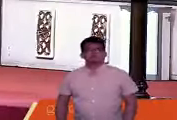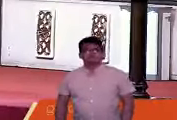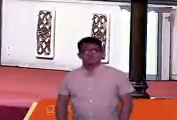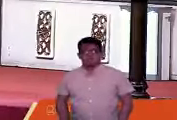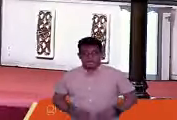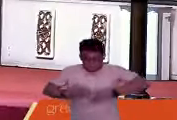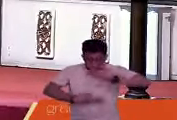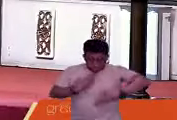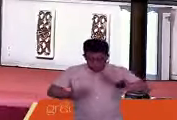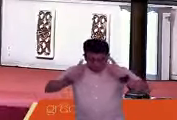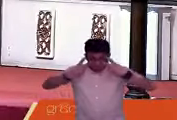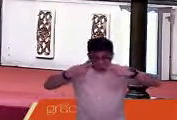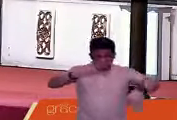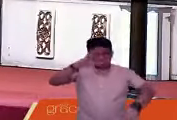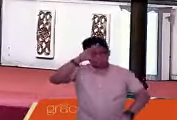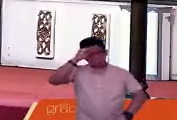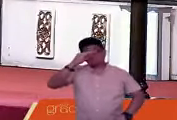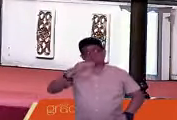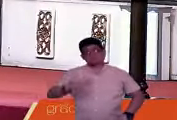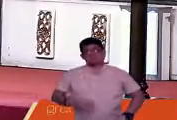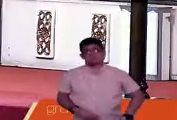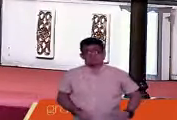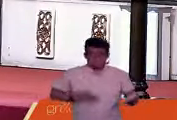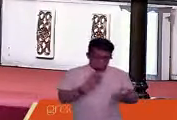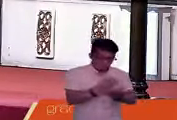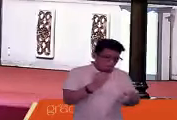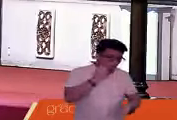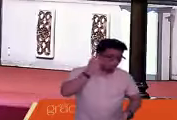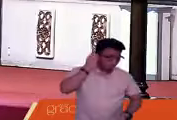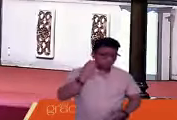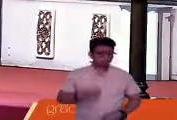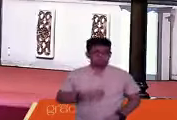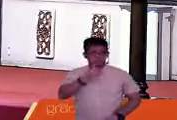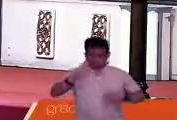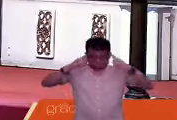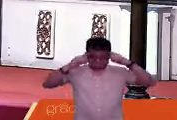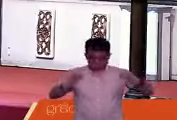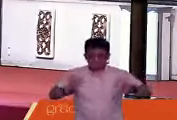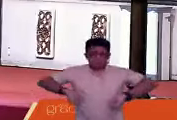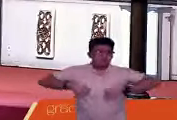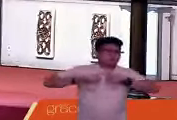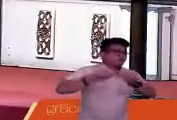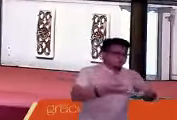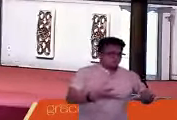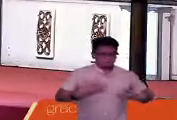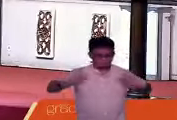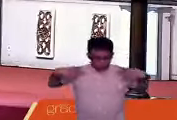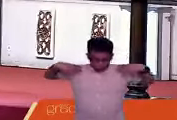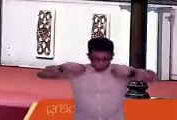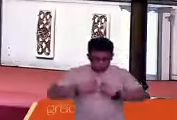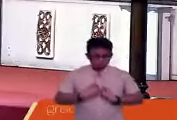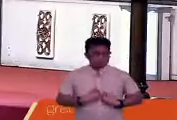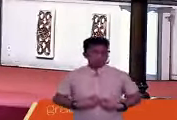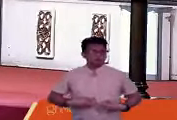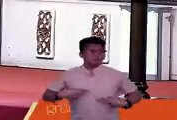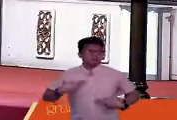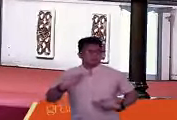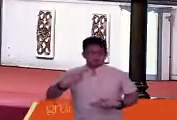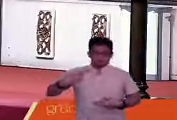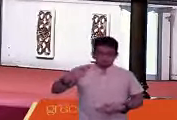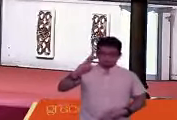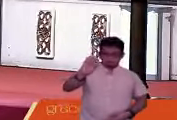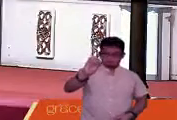ta, gitagaan ka grove, gitagaan ka na o damit niya. Murag luwas na baka, dili na, tarong